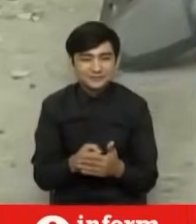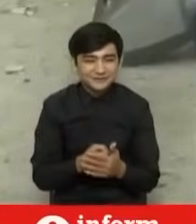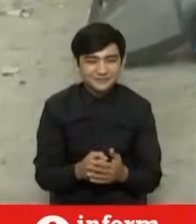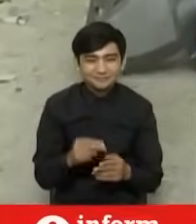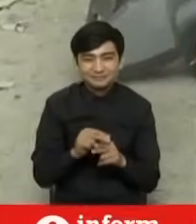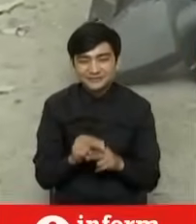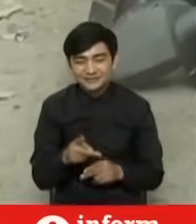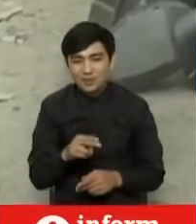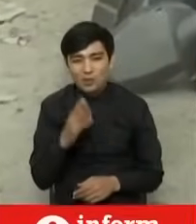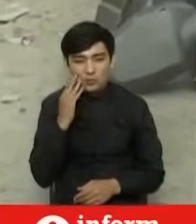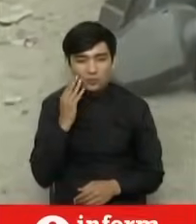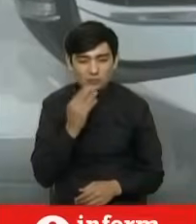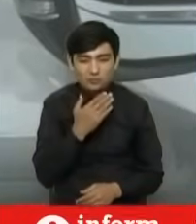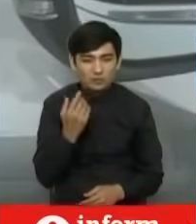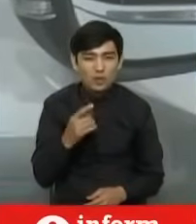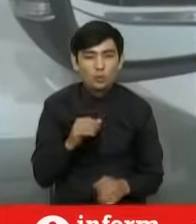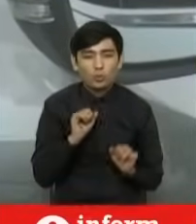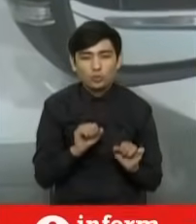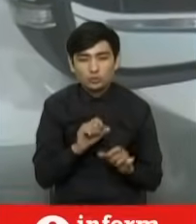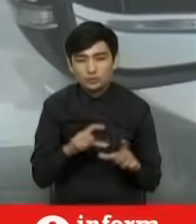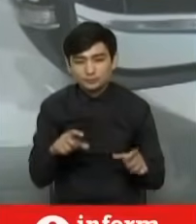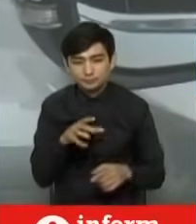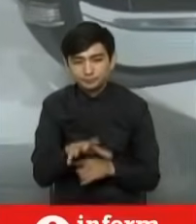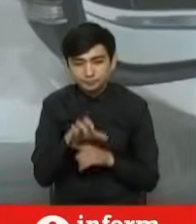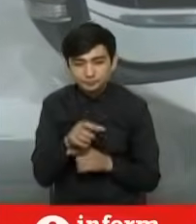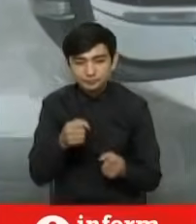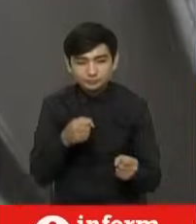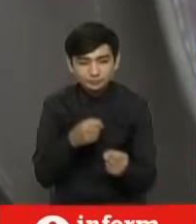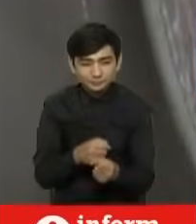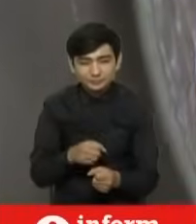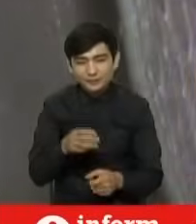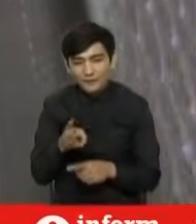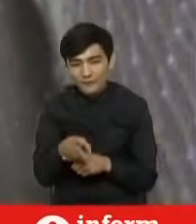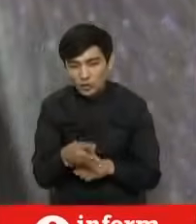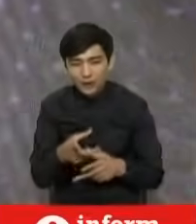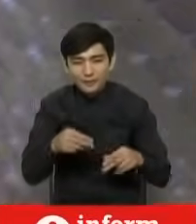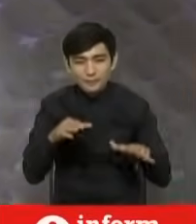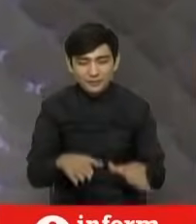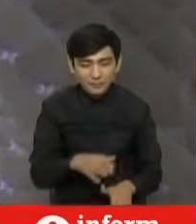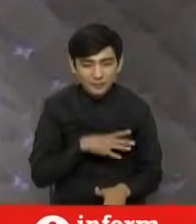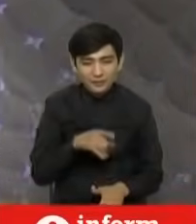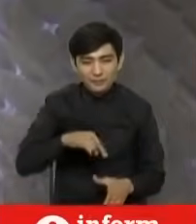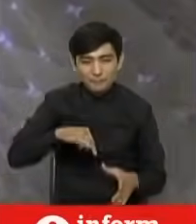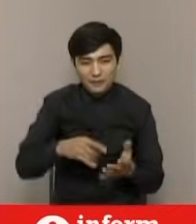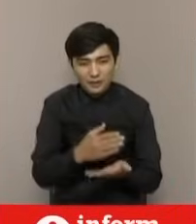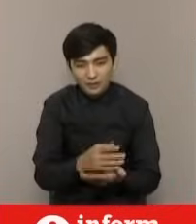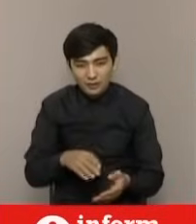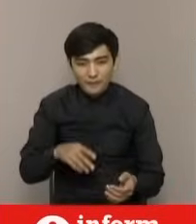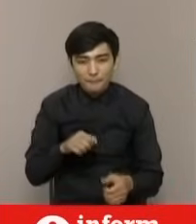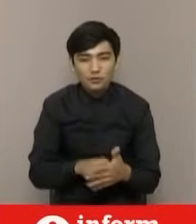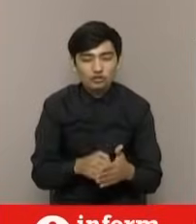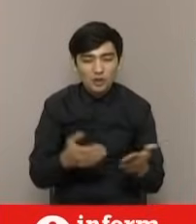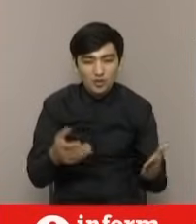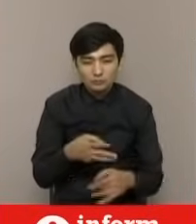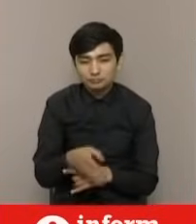так просто. Юристы советуют в первую очередь заснять повреждения авто на фото и видео. Выручит автомобилиста и видеорегистратор.